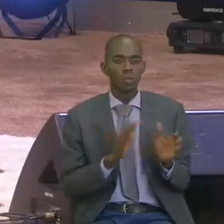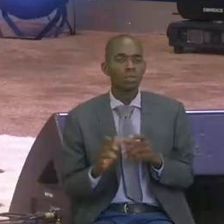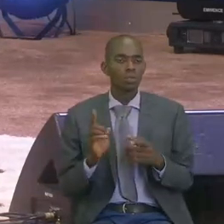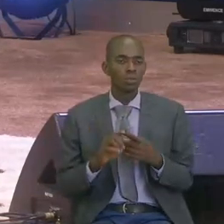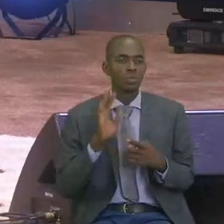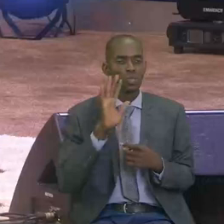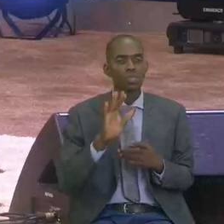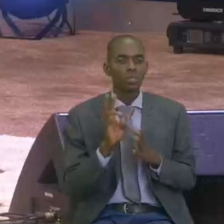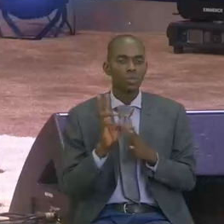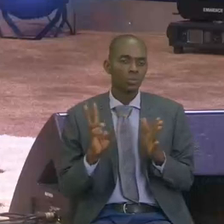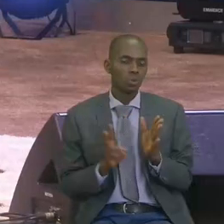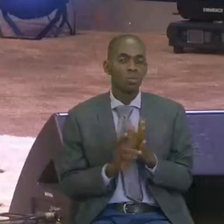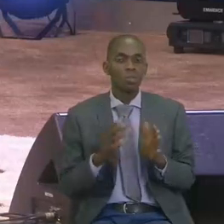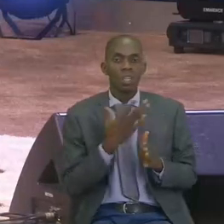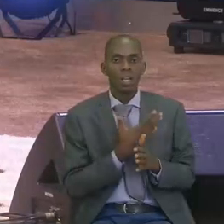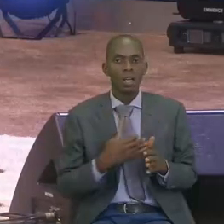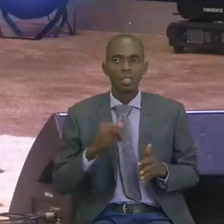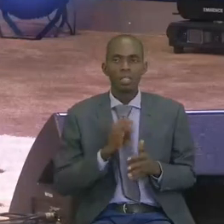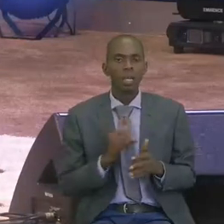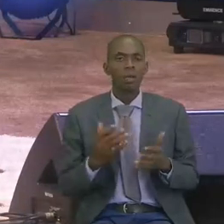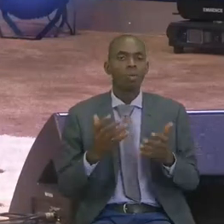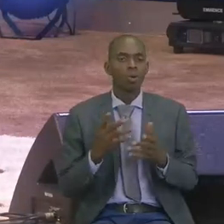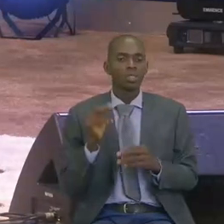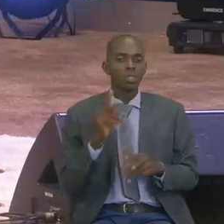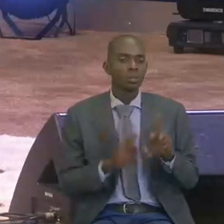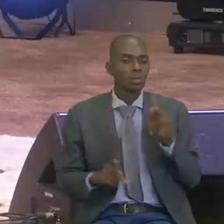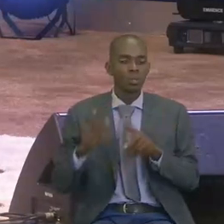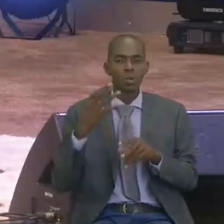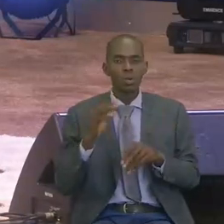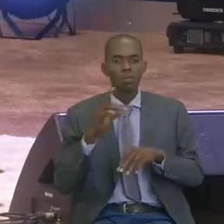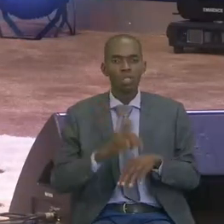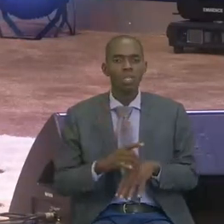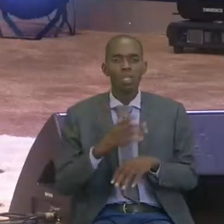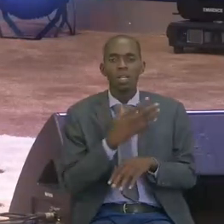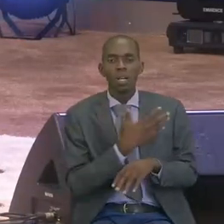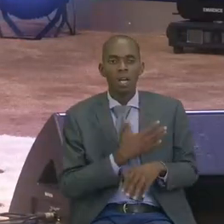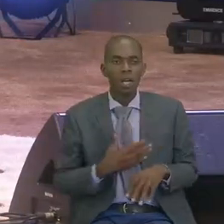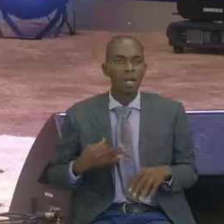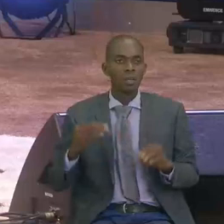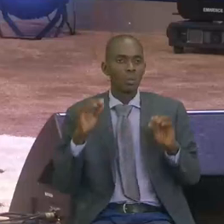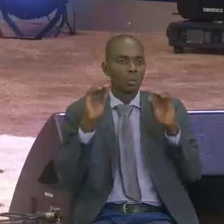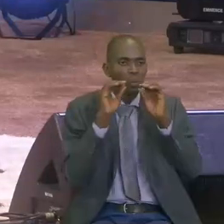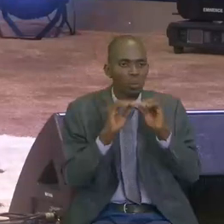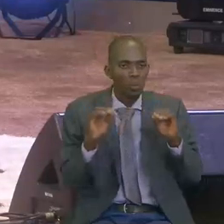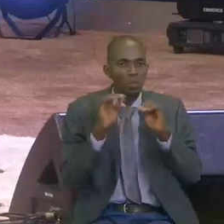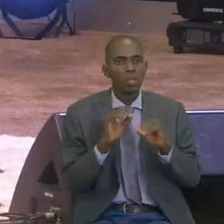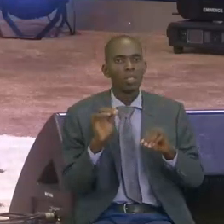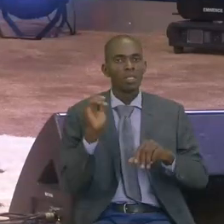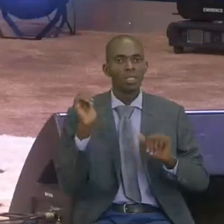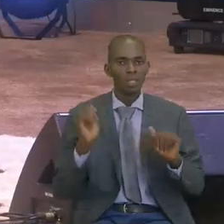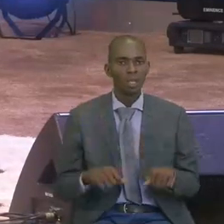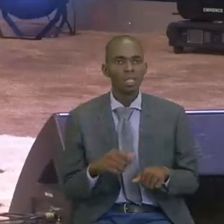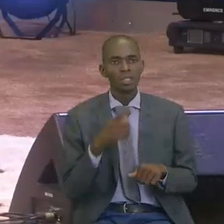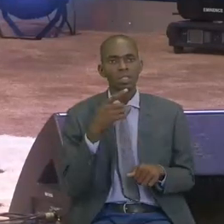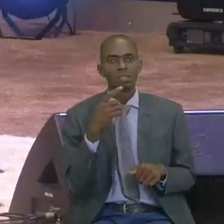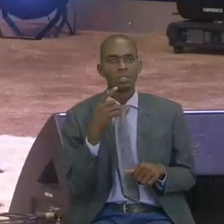et avec les habitants de la terre. Et il n'y a personne qui résiste à sa main